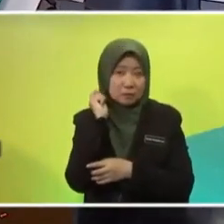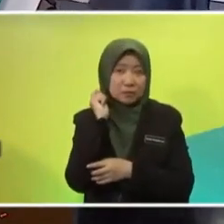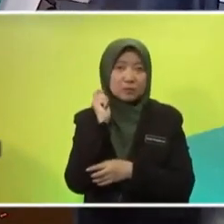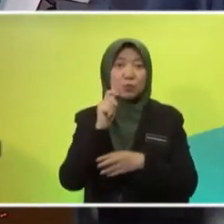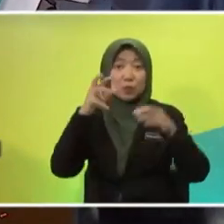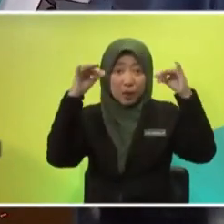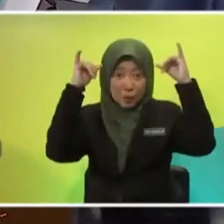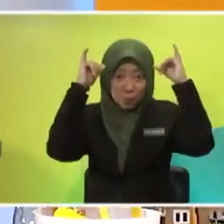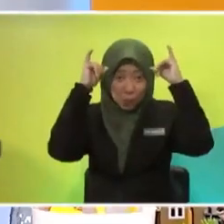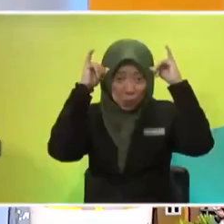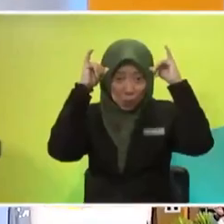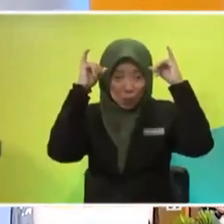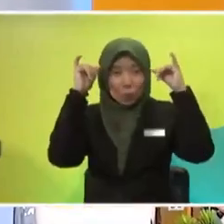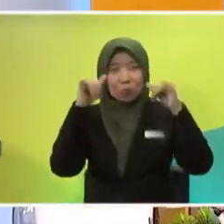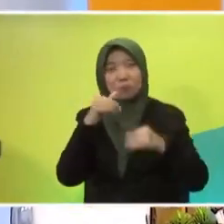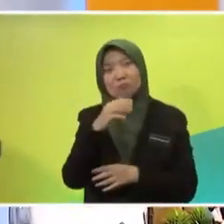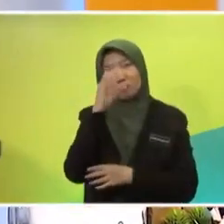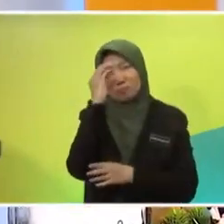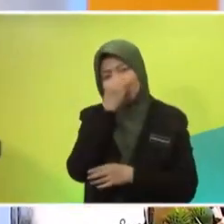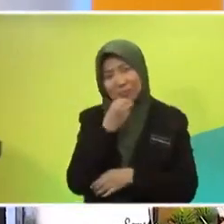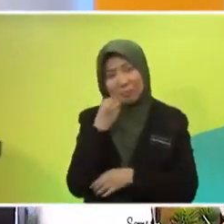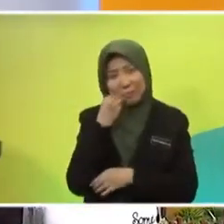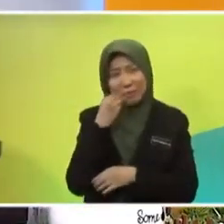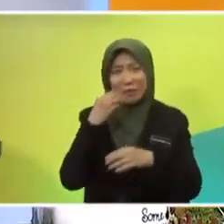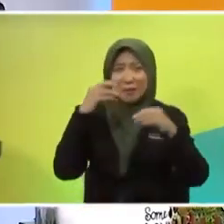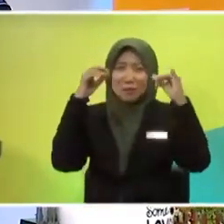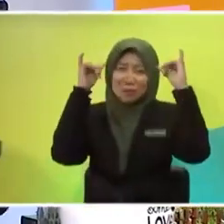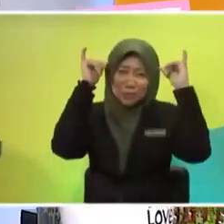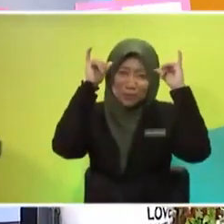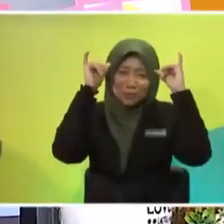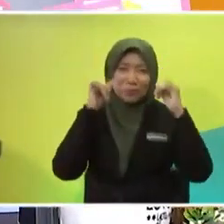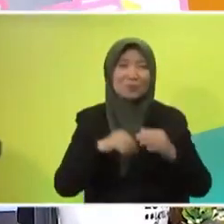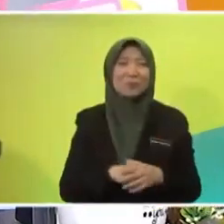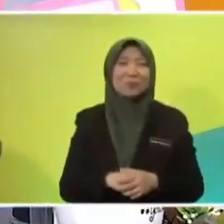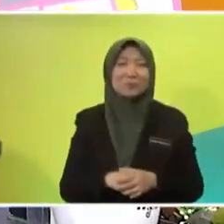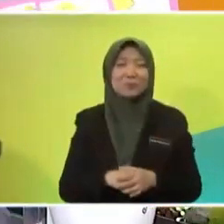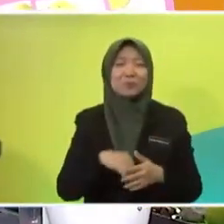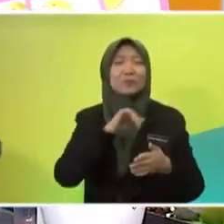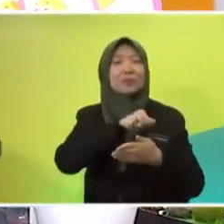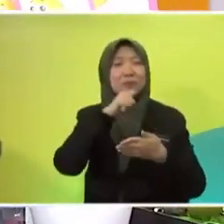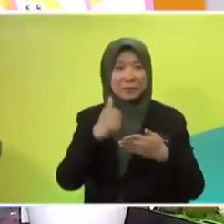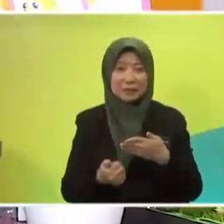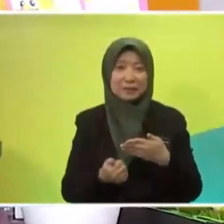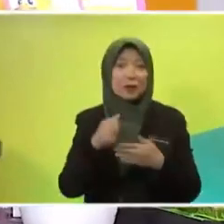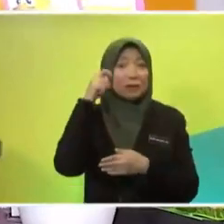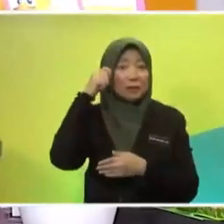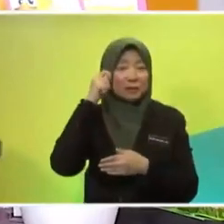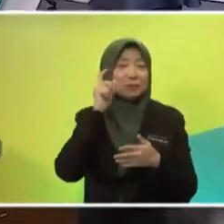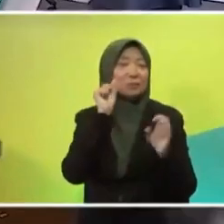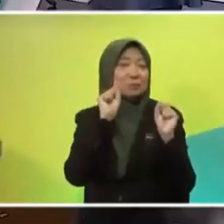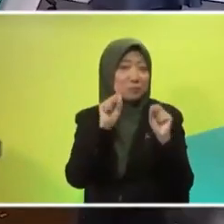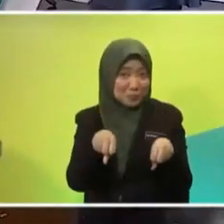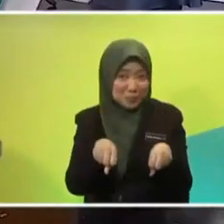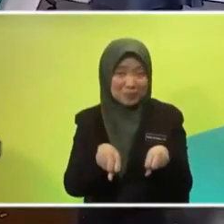cikgu Su. Comellah lembu ni pakai kecil. Okey, yang terakhir cikgu minta Kak Rina teka boleh? Eh,